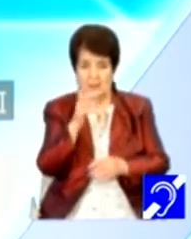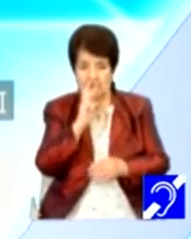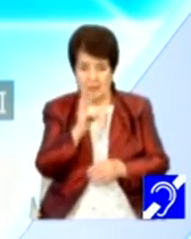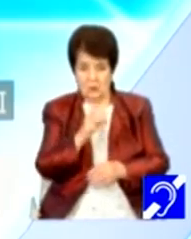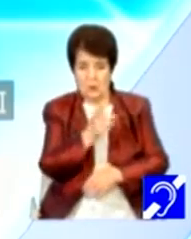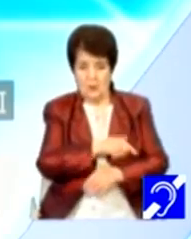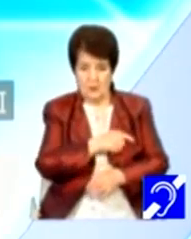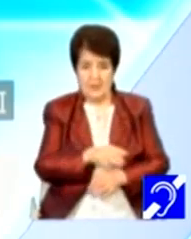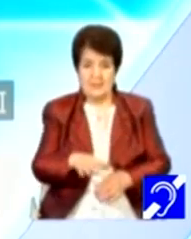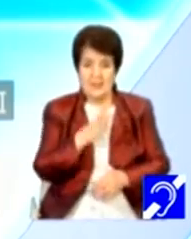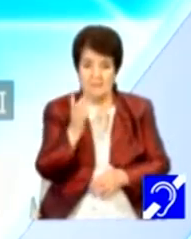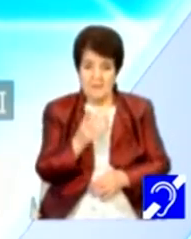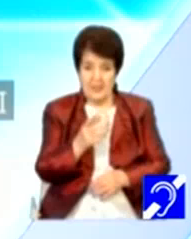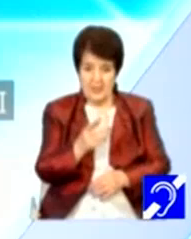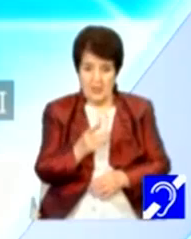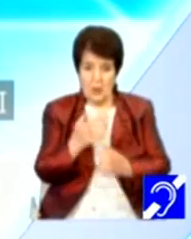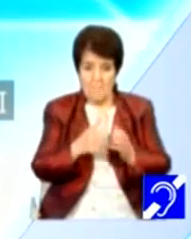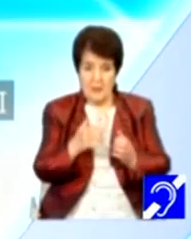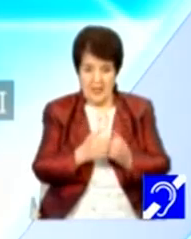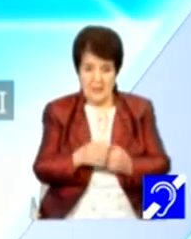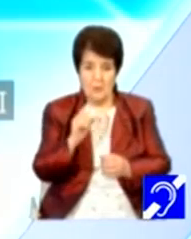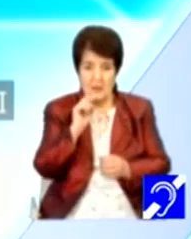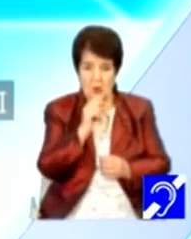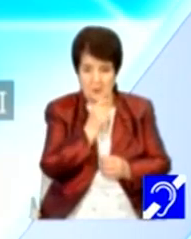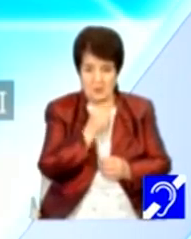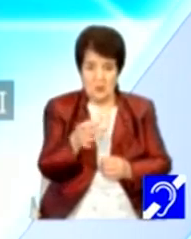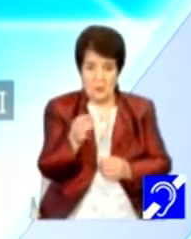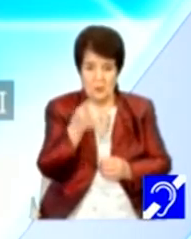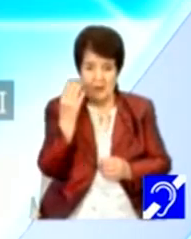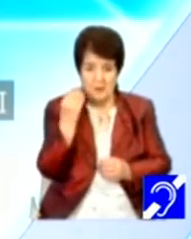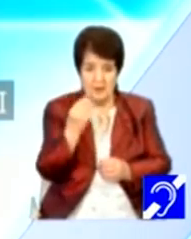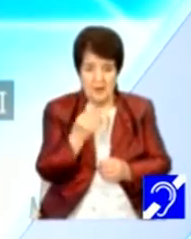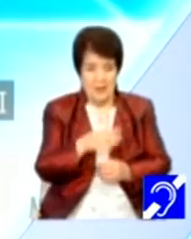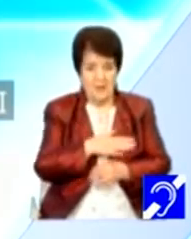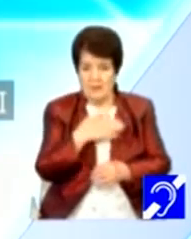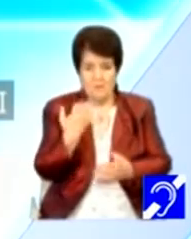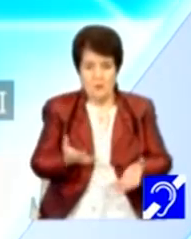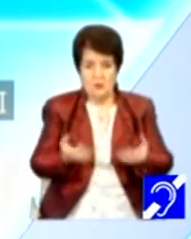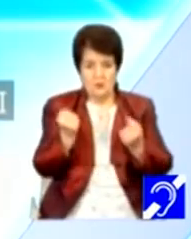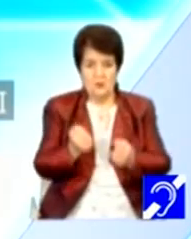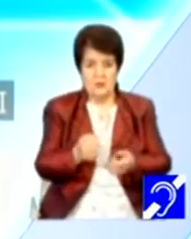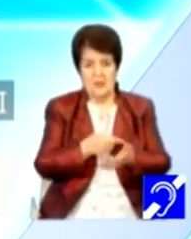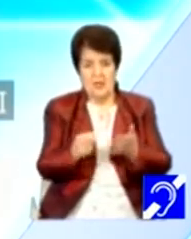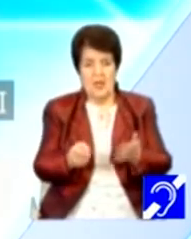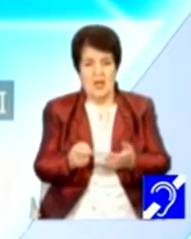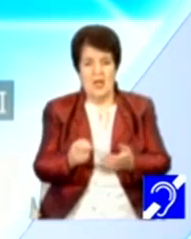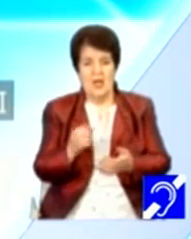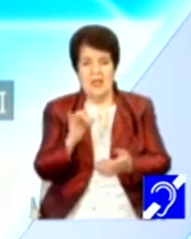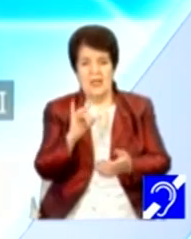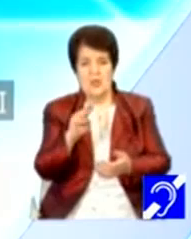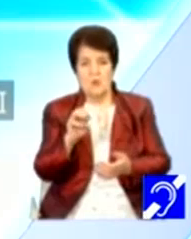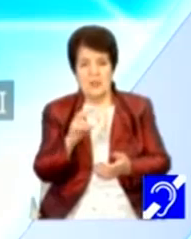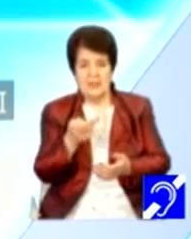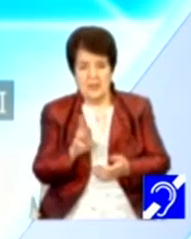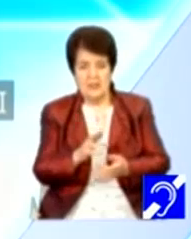să fie un salariu mediu pe economie în Republica Moldova, n-a fost ținut ca să fie ridicată imunitatea